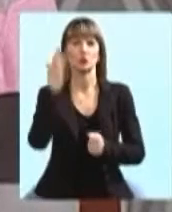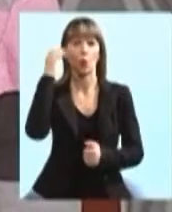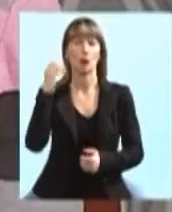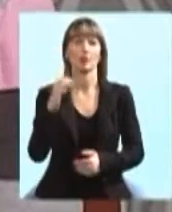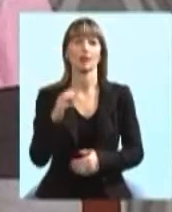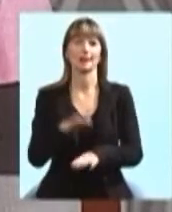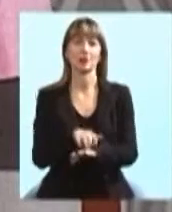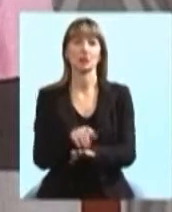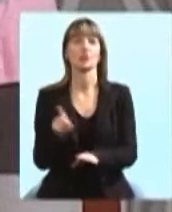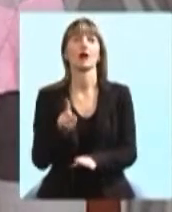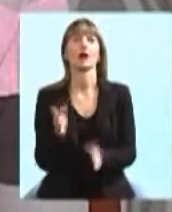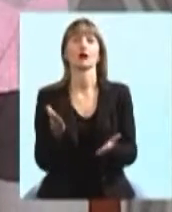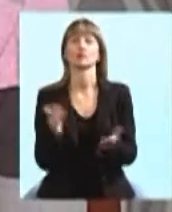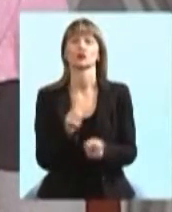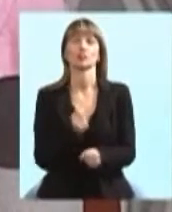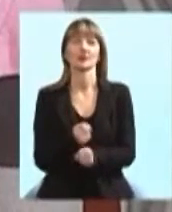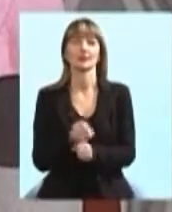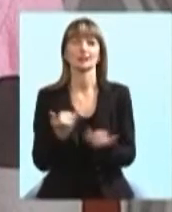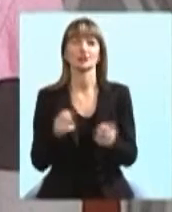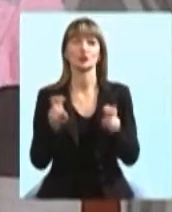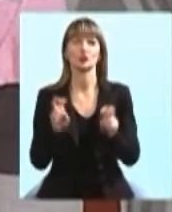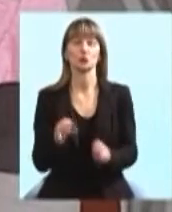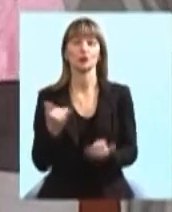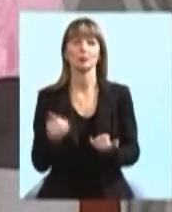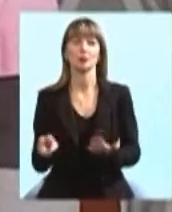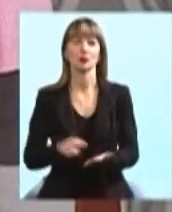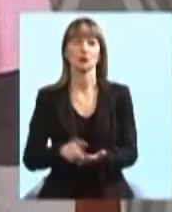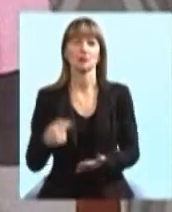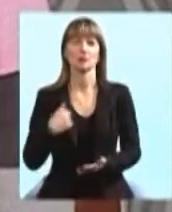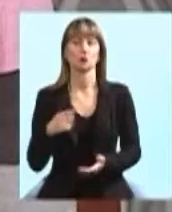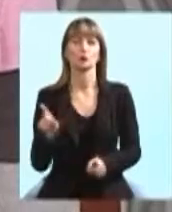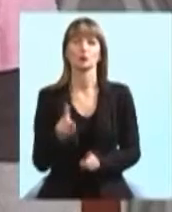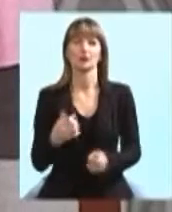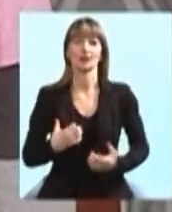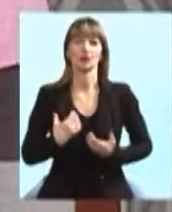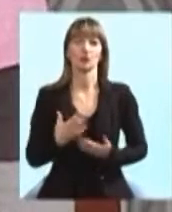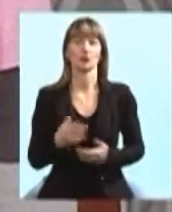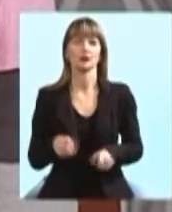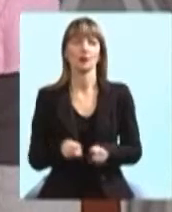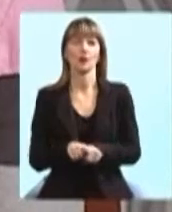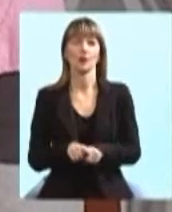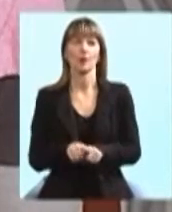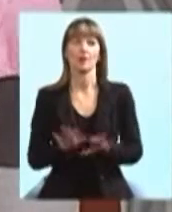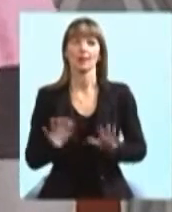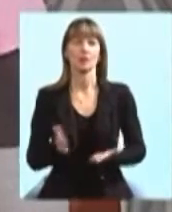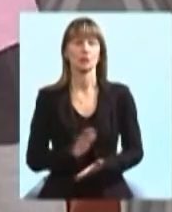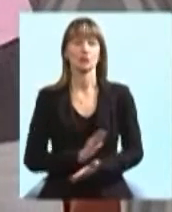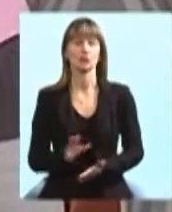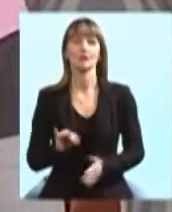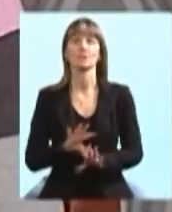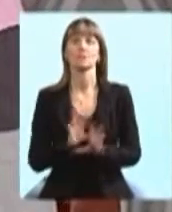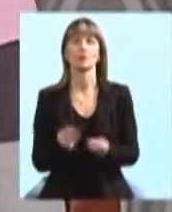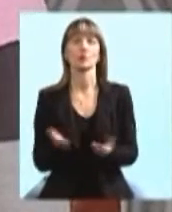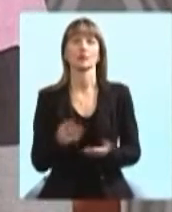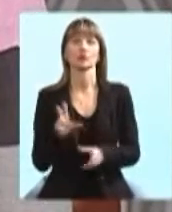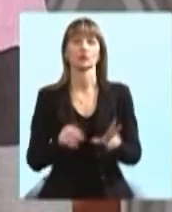кішка. От як оце бути? Я тепер не знаю. Сиджу і тепер боюся, щоб зі мною щось страшного такого не трапилося. А взагалі, як